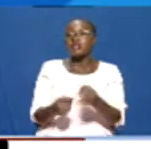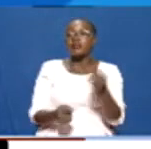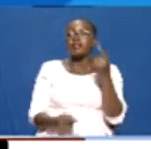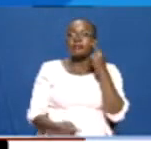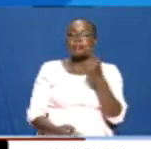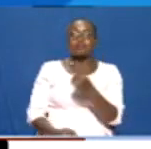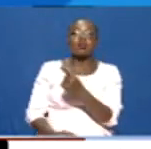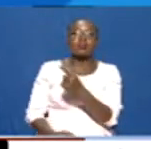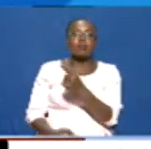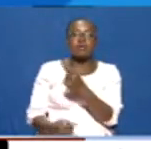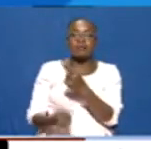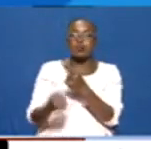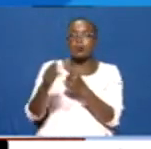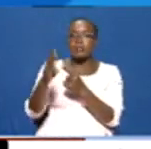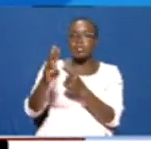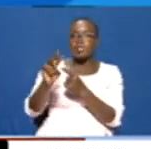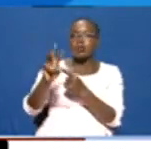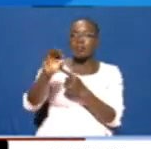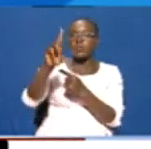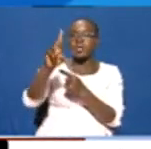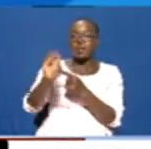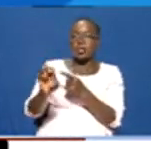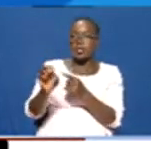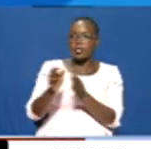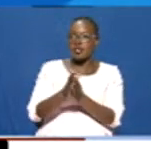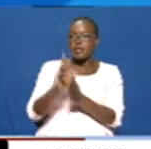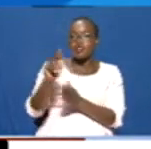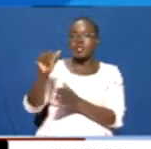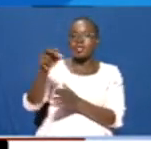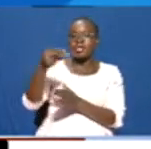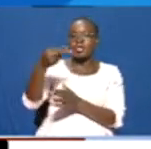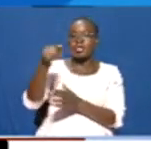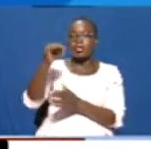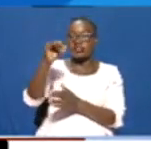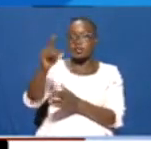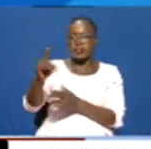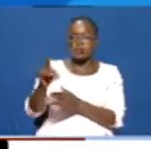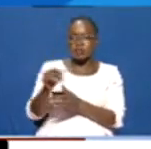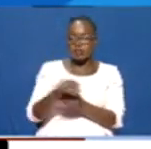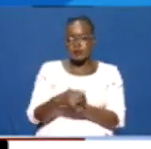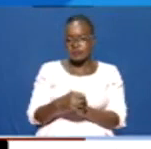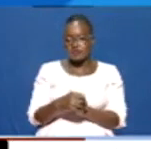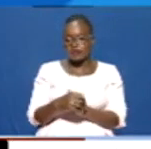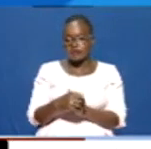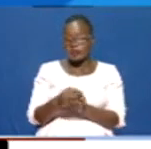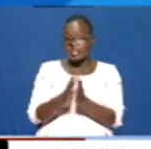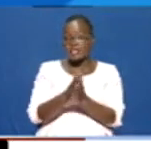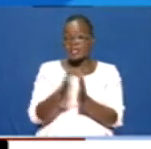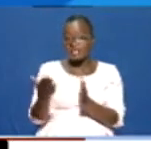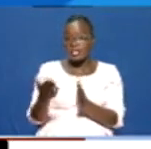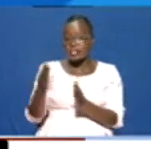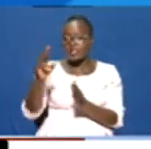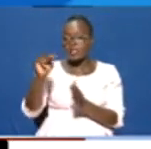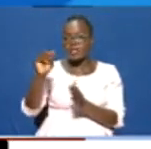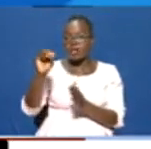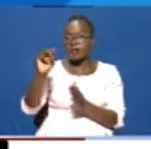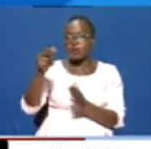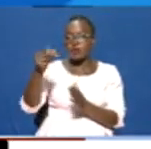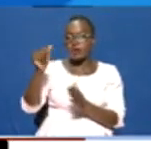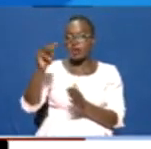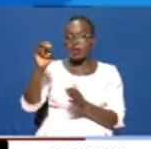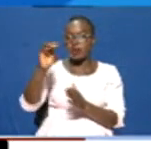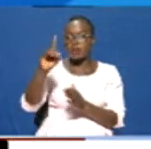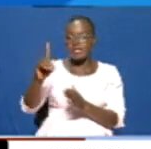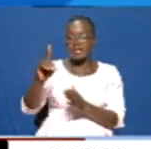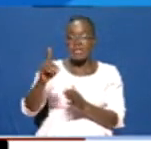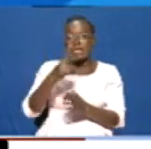Ndwiga, Barigi Abdikadir, Salim Rashid na Mohamed Abubakar, ambao wanasakwa kwa kuhusika na visa vya